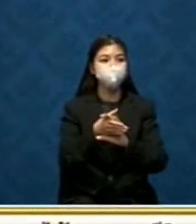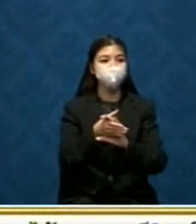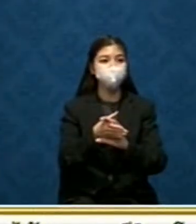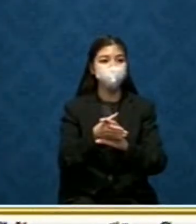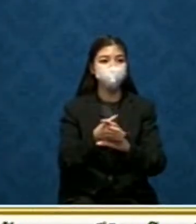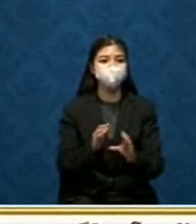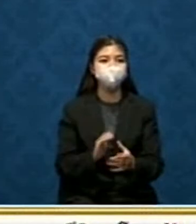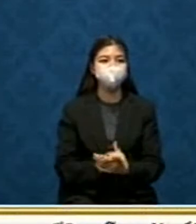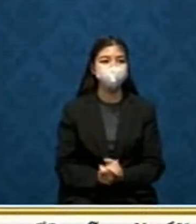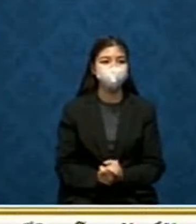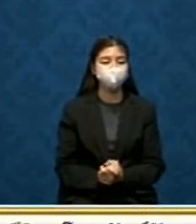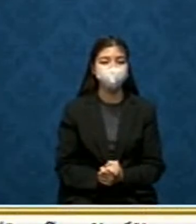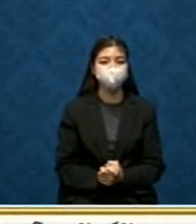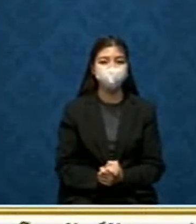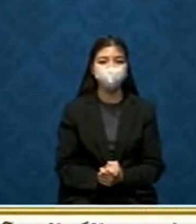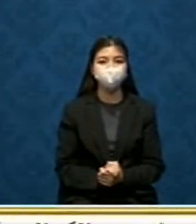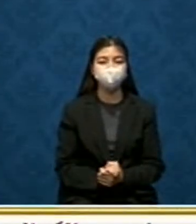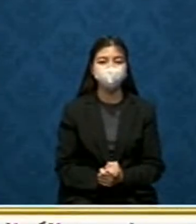บ